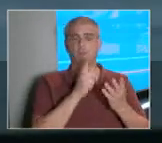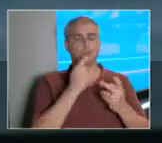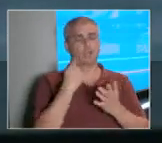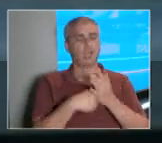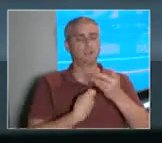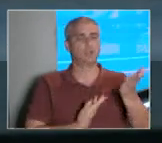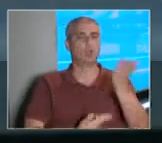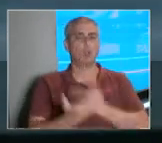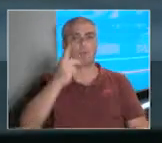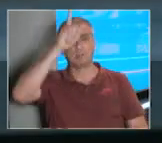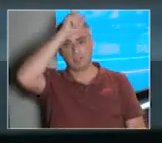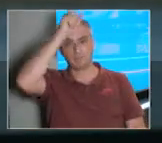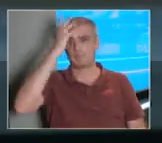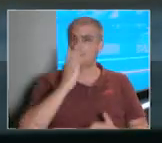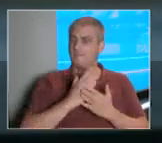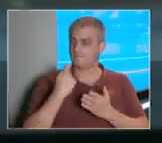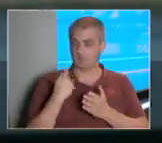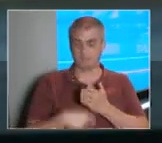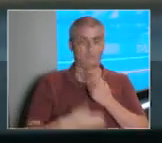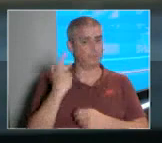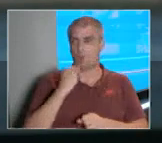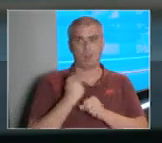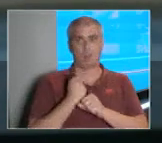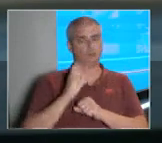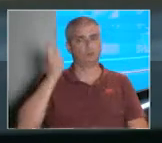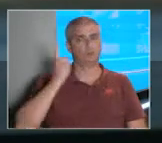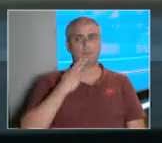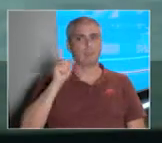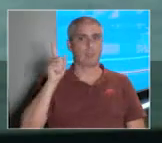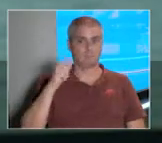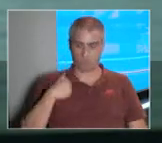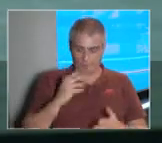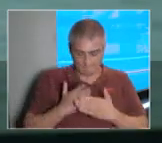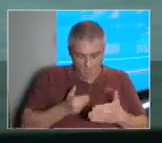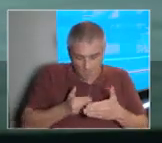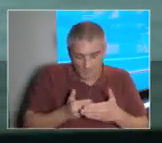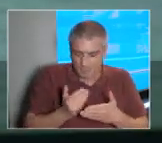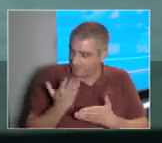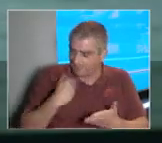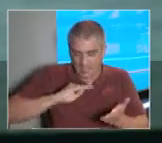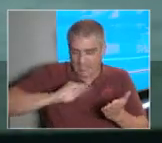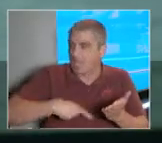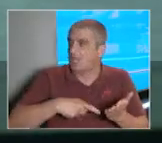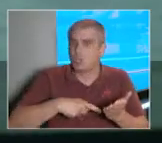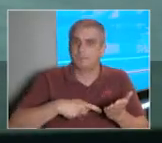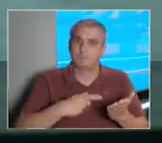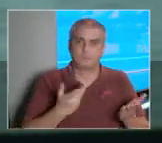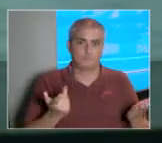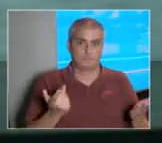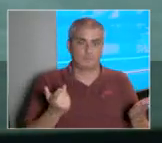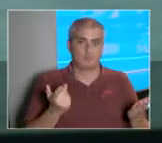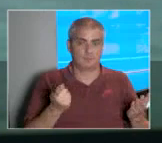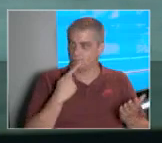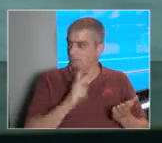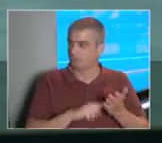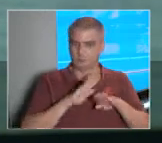גומלין. והגרמנים כבר בעסקה קודמת לא מילאו את חובתם. הגענו אל הפינה של רגע החתימה עם הגרמנים, ואז הוא בא